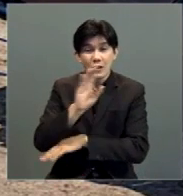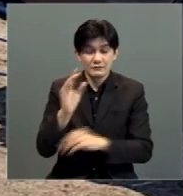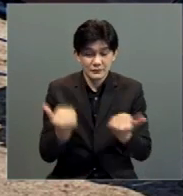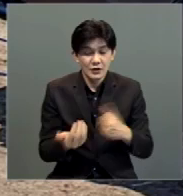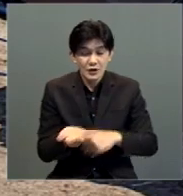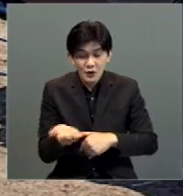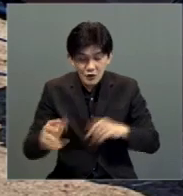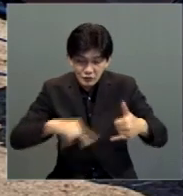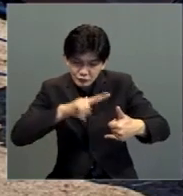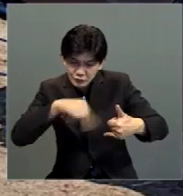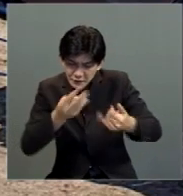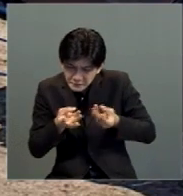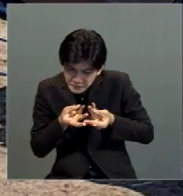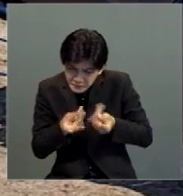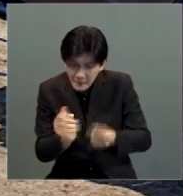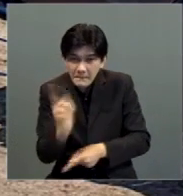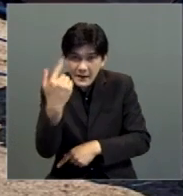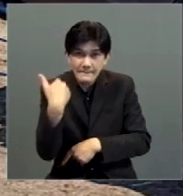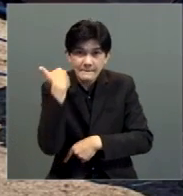สำหรับผู้โดยสารที่เสียชีวิตคนนี้แต่ว่ากระทรวงสาธารณสุขหมอกอย่างนี้นะคะว่าเดี๋ยวขอตรวจ3